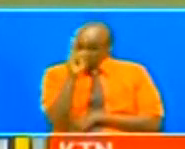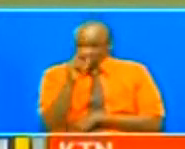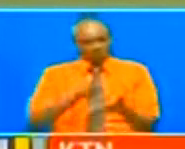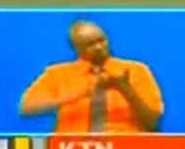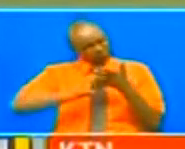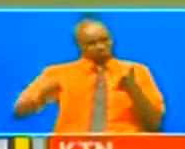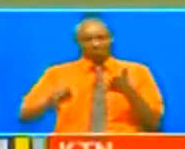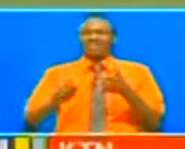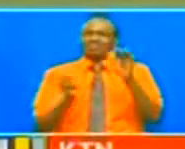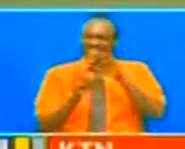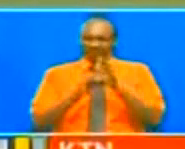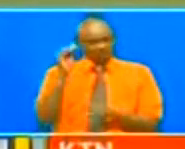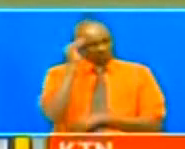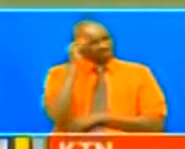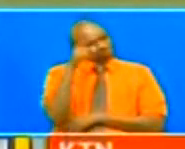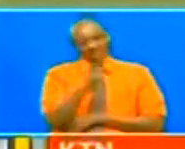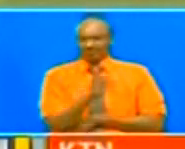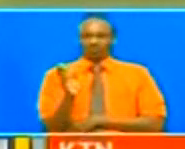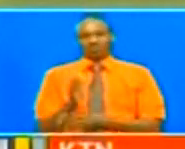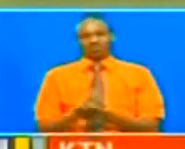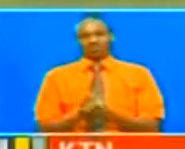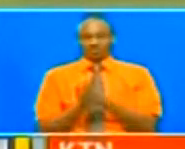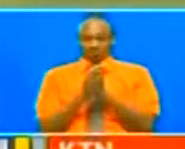Profesa Kaimenyi. Saida Swaleh anaarifu zaidi.